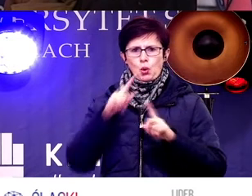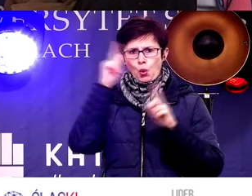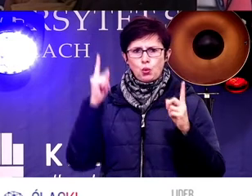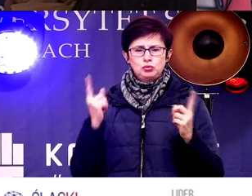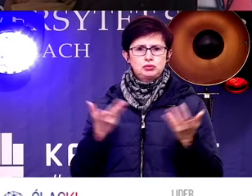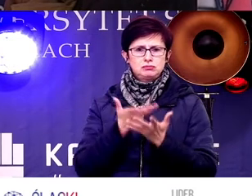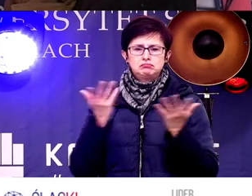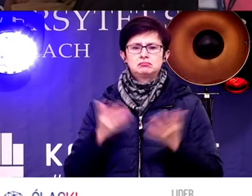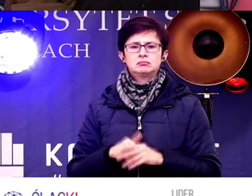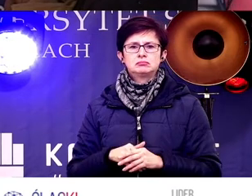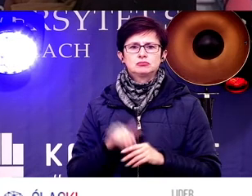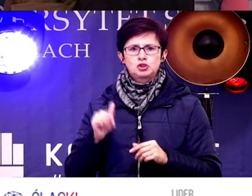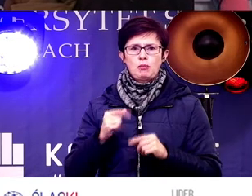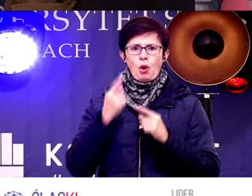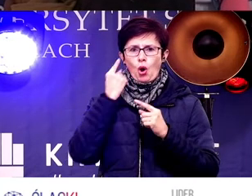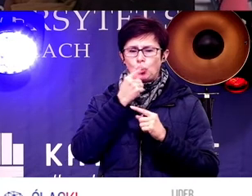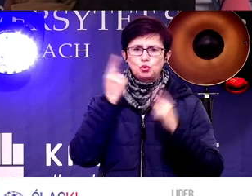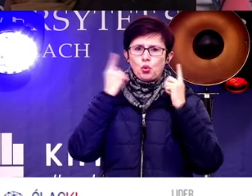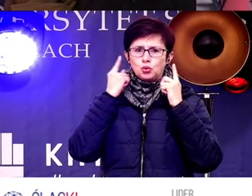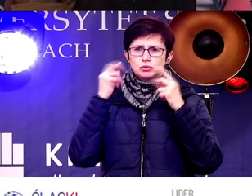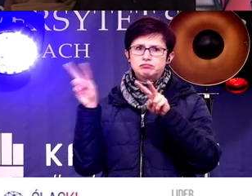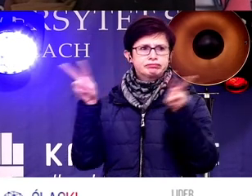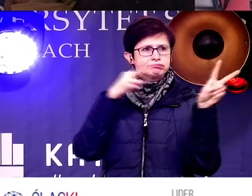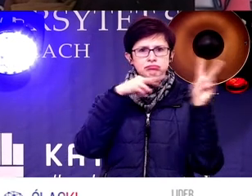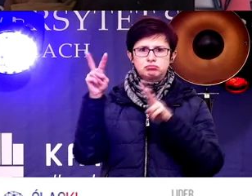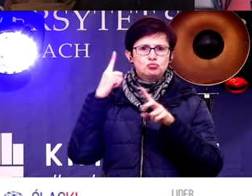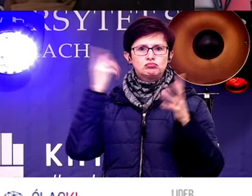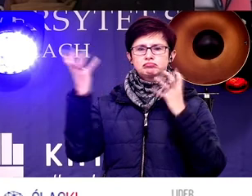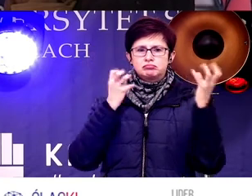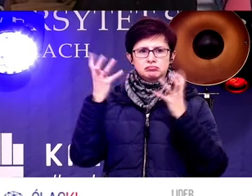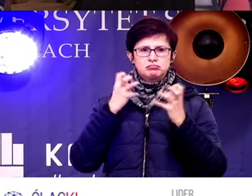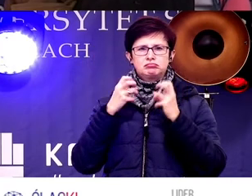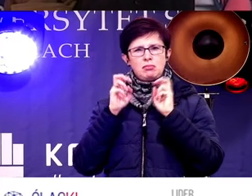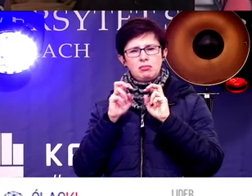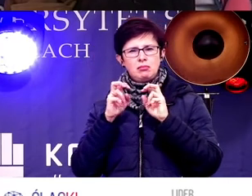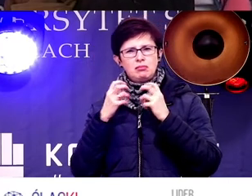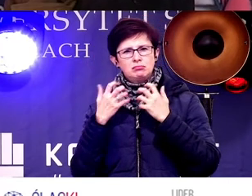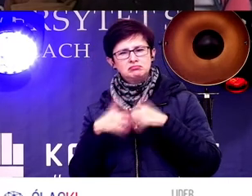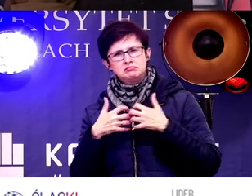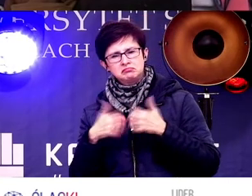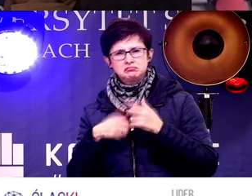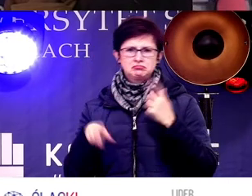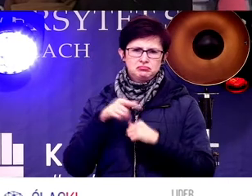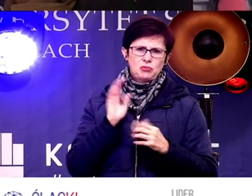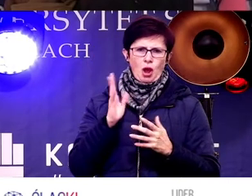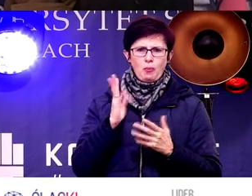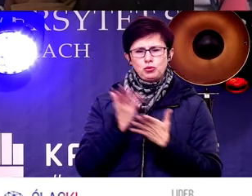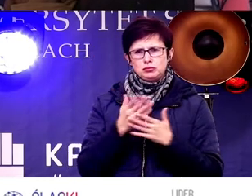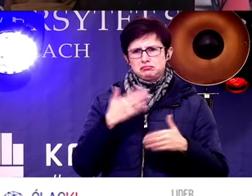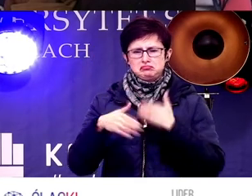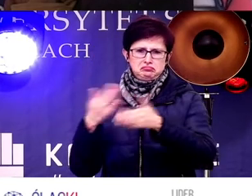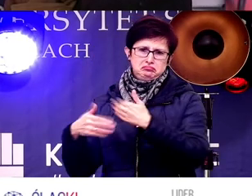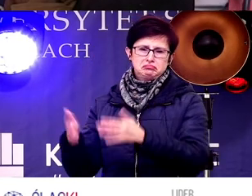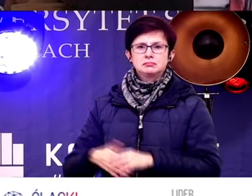mieć oczy i uszy dookoła głowy, słuchać, uczyć się, analizować i potem to już pójdzie z górki, tak mi się